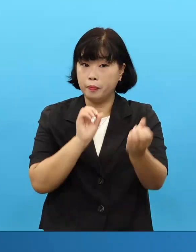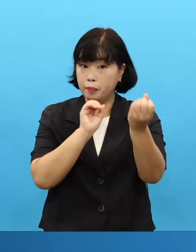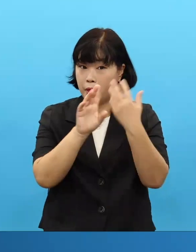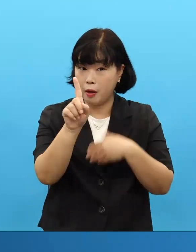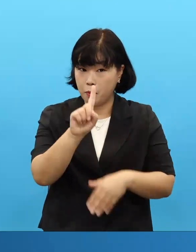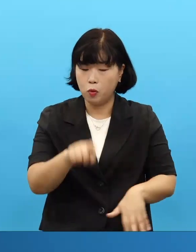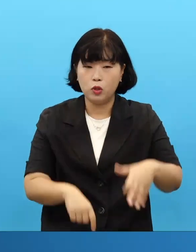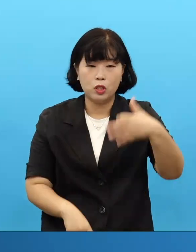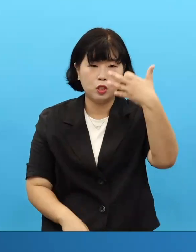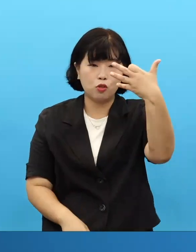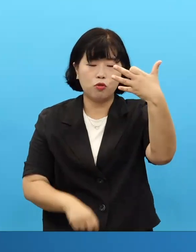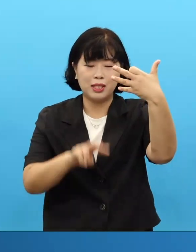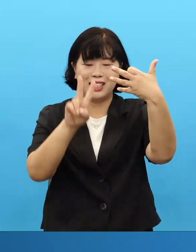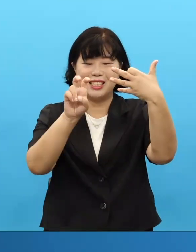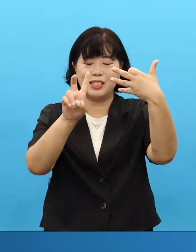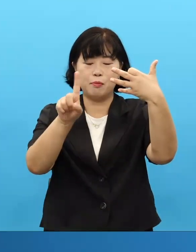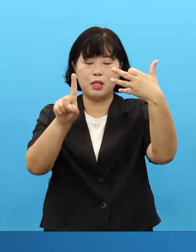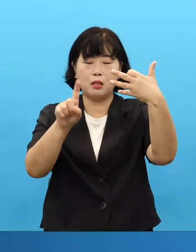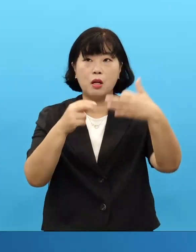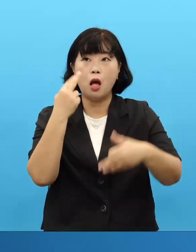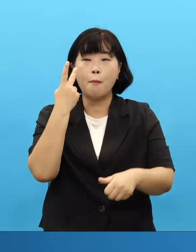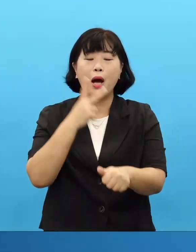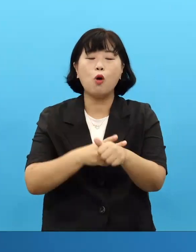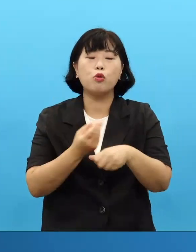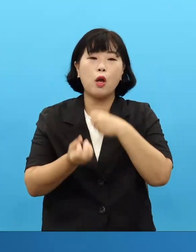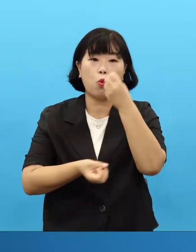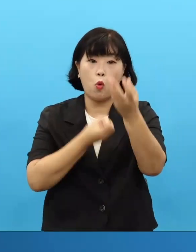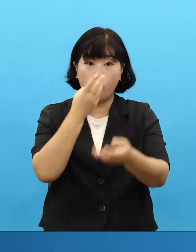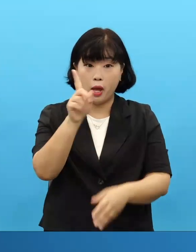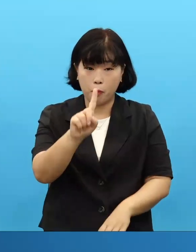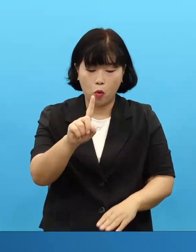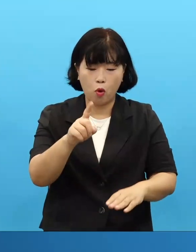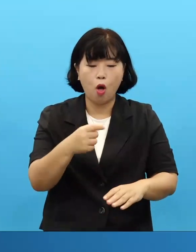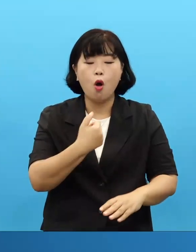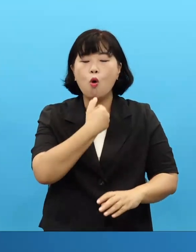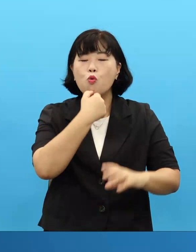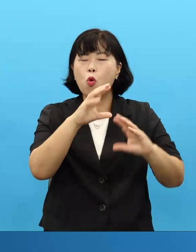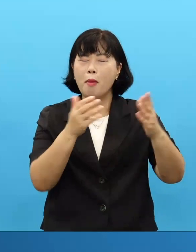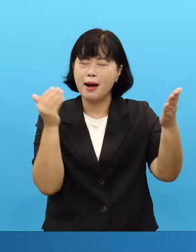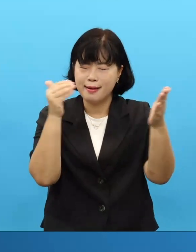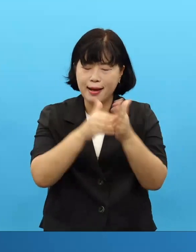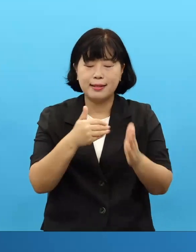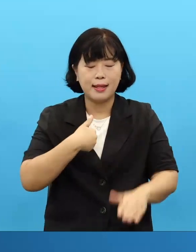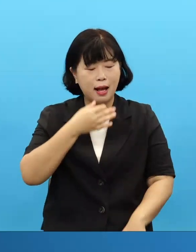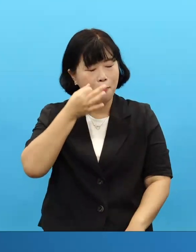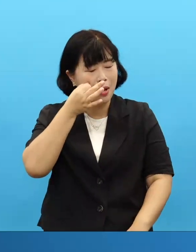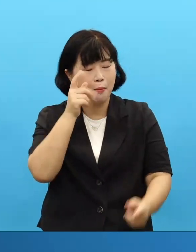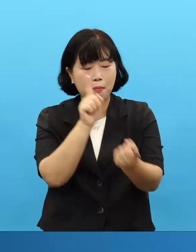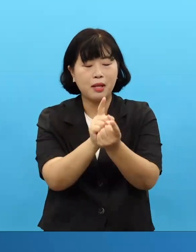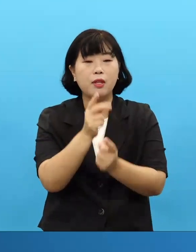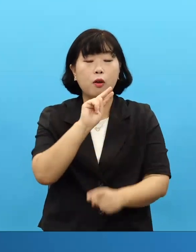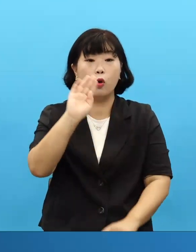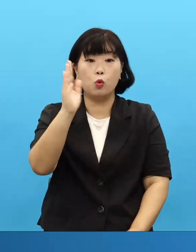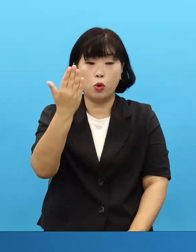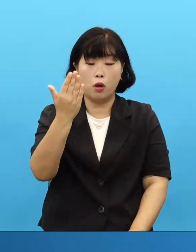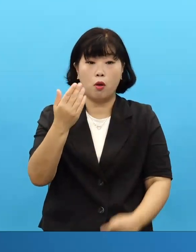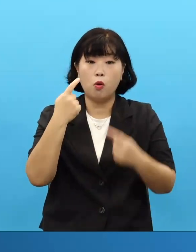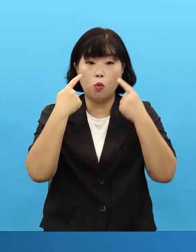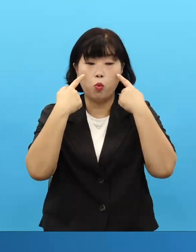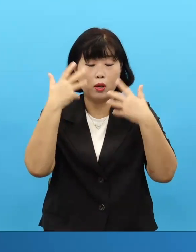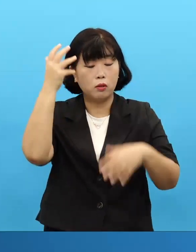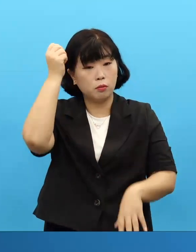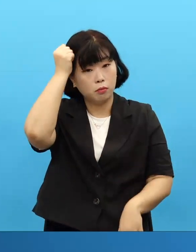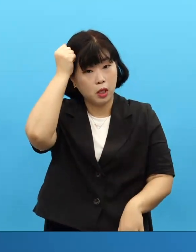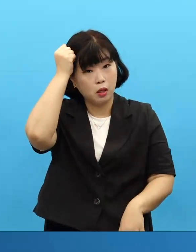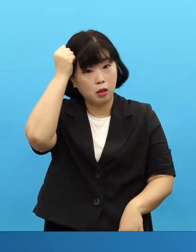로마도 보아야 하리라. It says in chapter 19 verse 21 that he must see Rome also. 이거는 바울이 한